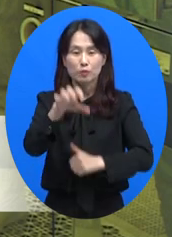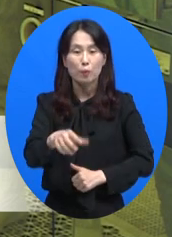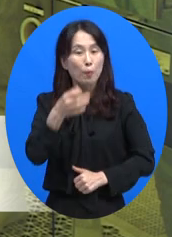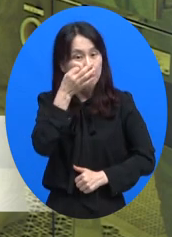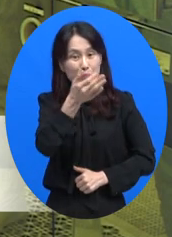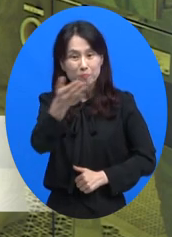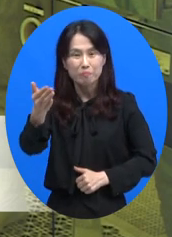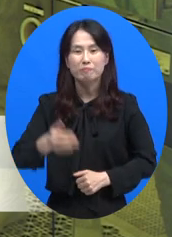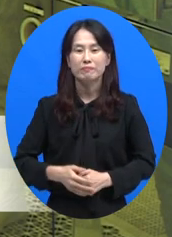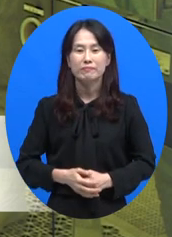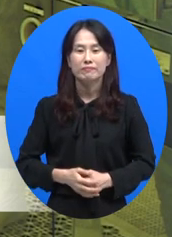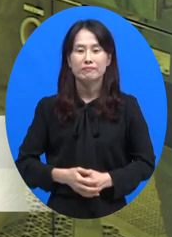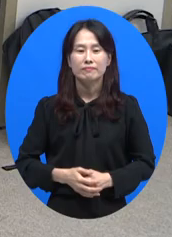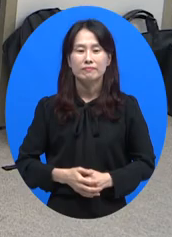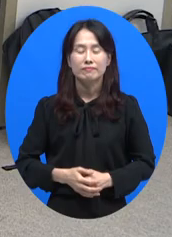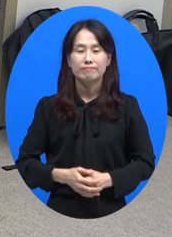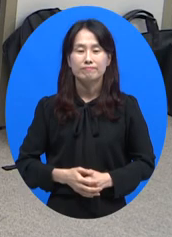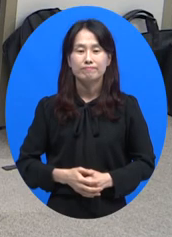현장에 다녀왔습니다.